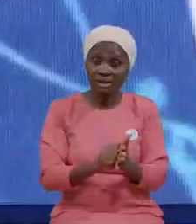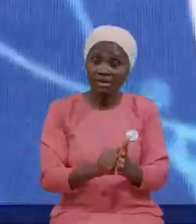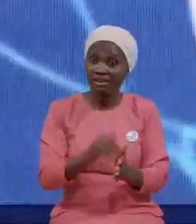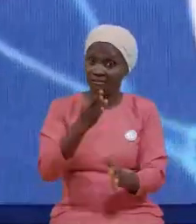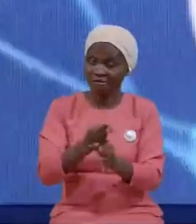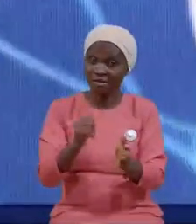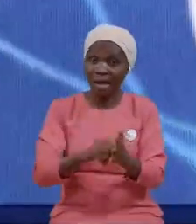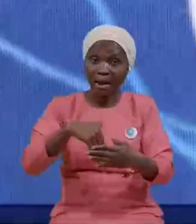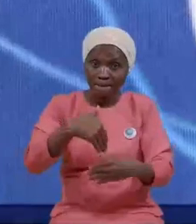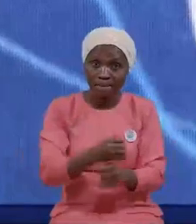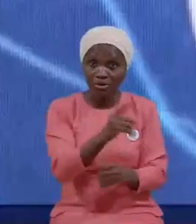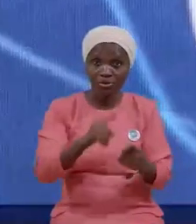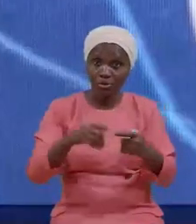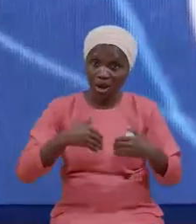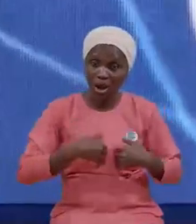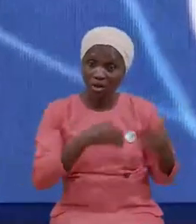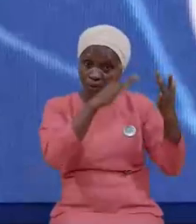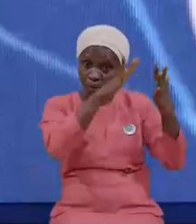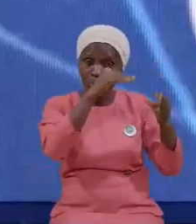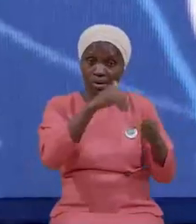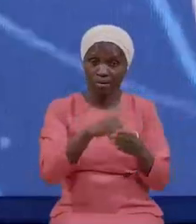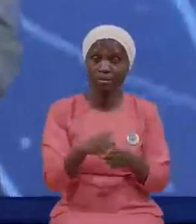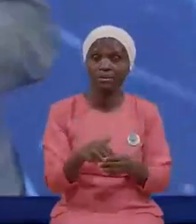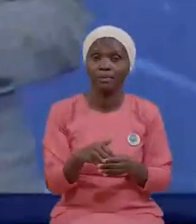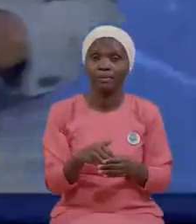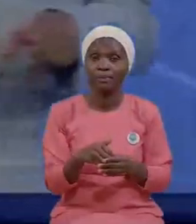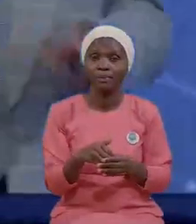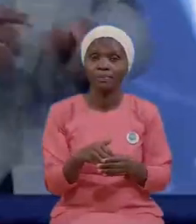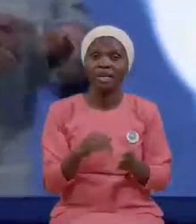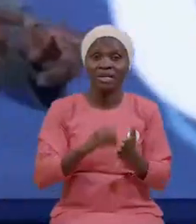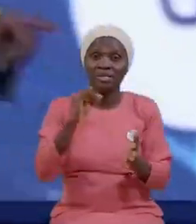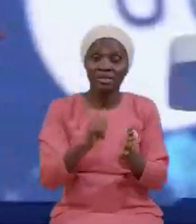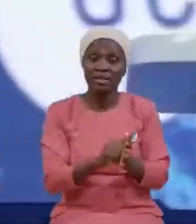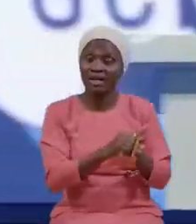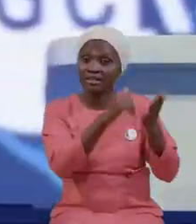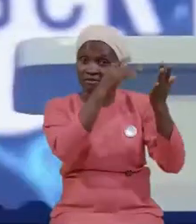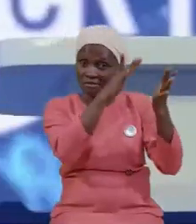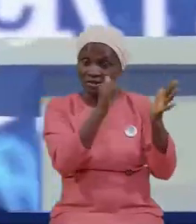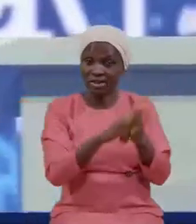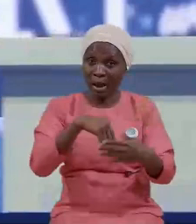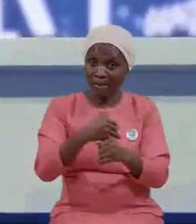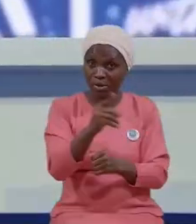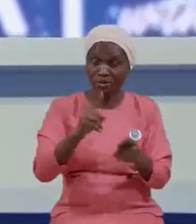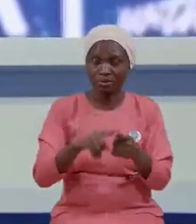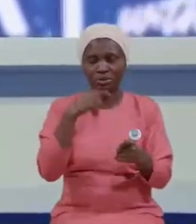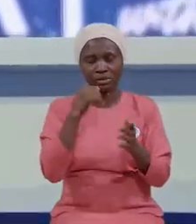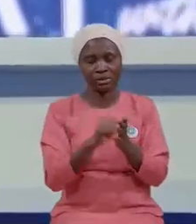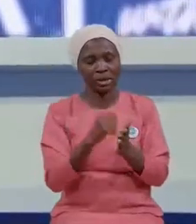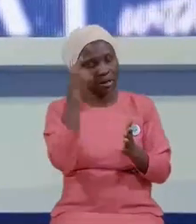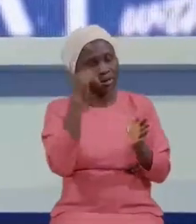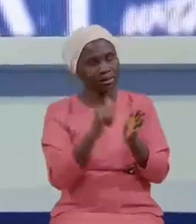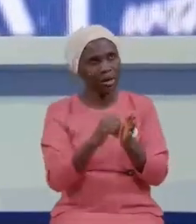avoir d'espérance. C'est cette foi qui t'amène à dire qu'une fois que j'entends